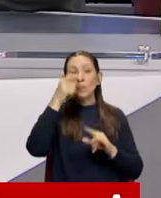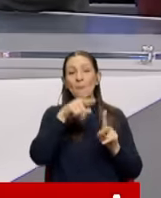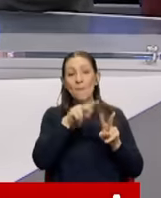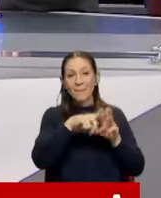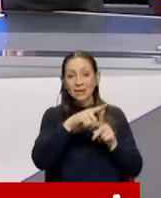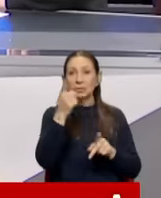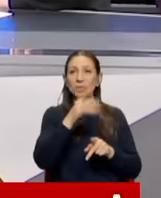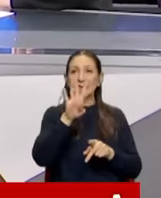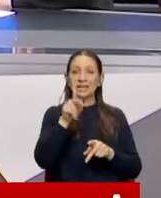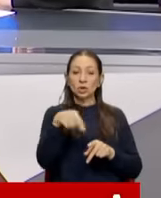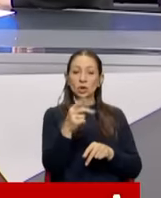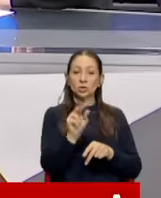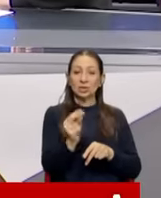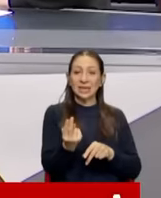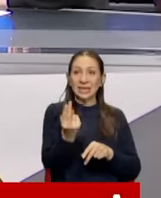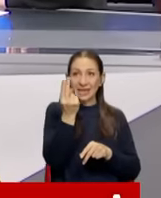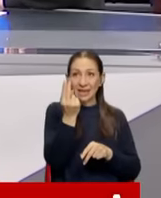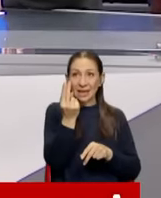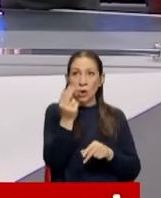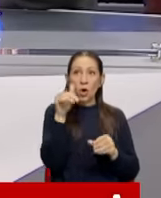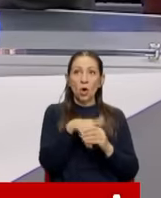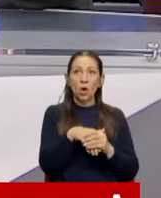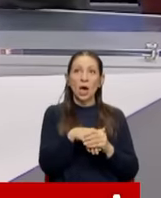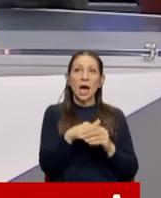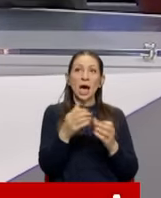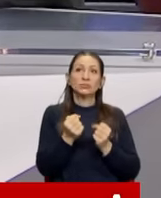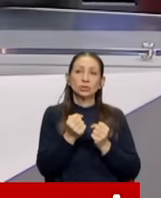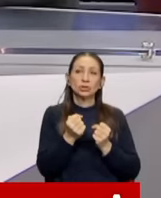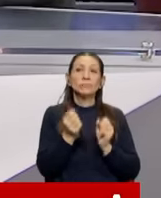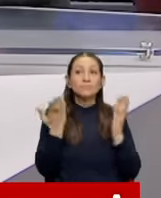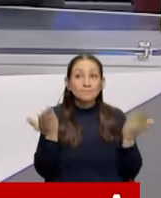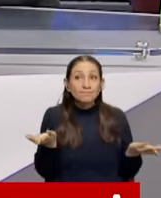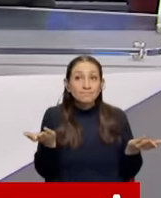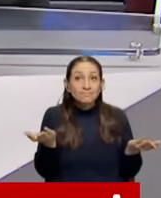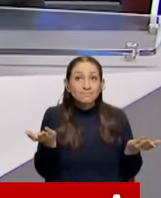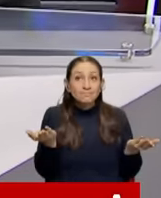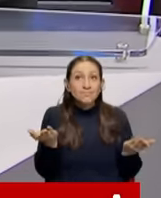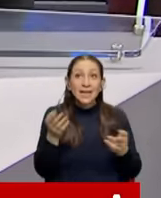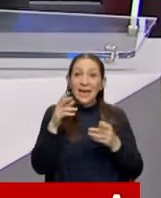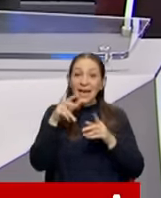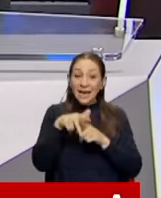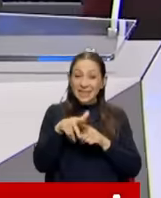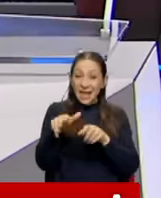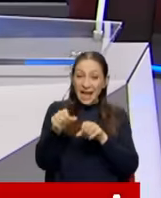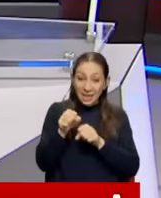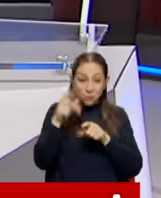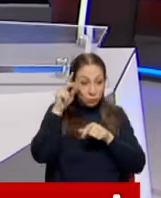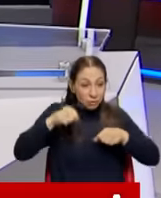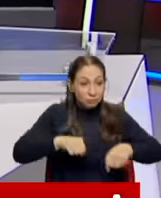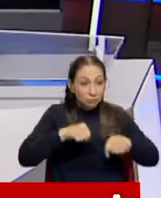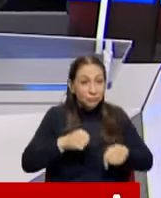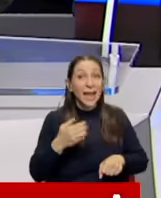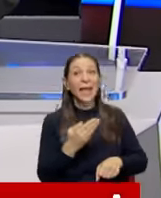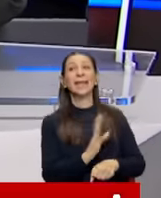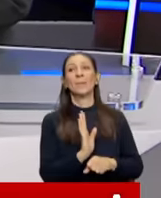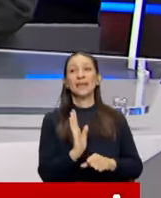% 42,5 oy kavuştu Peki atı alan Üsküdar'a nasıl geçemedi